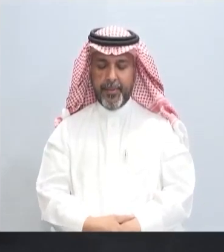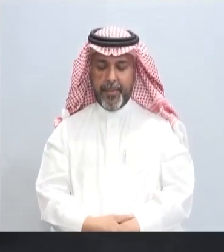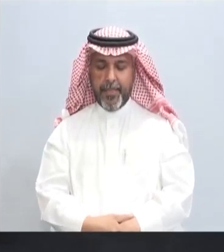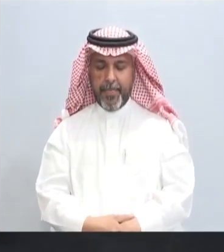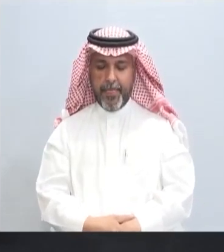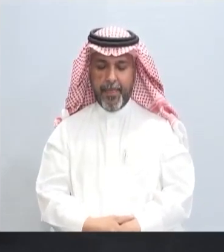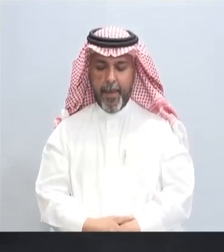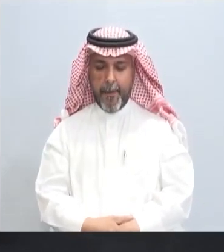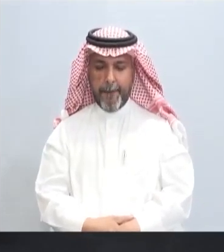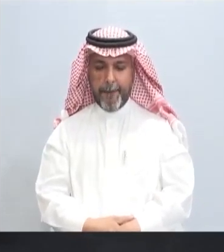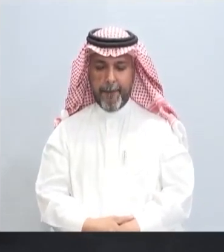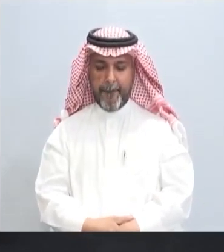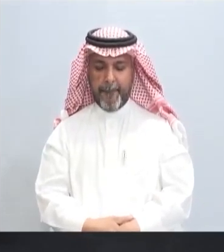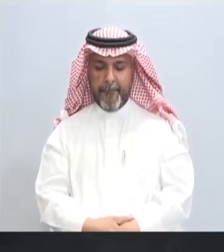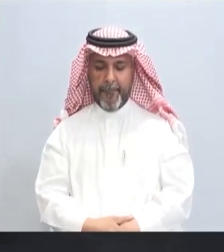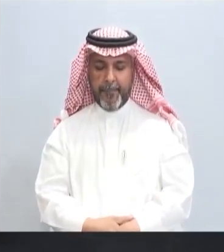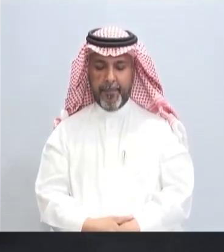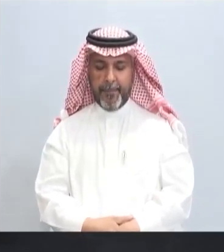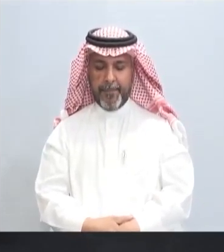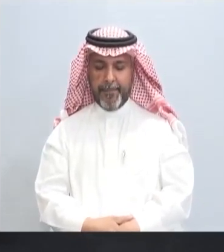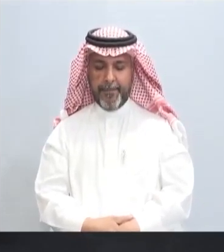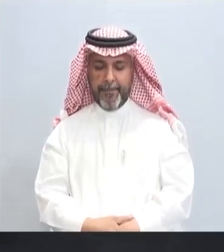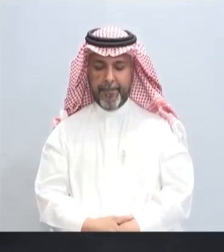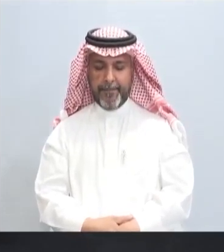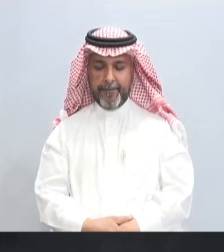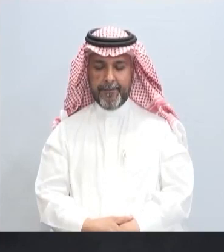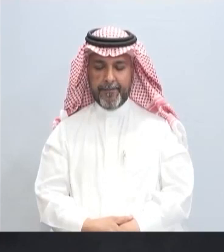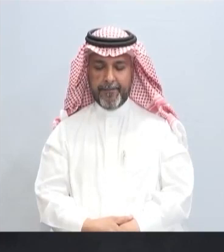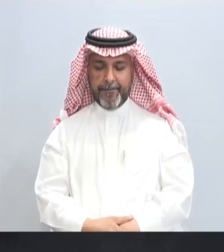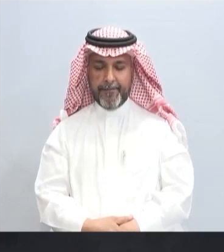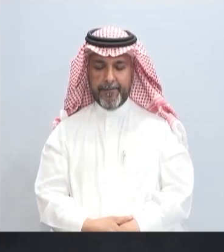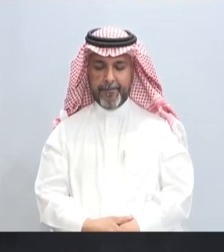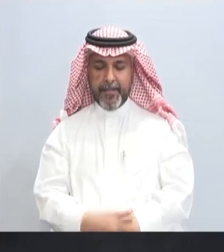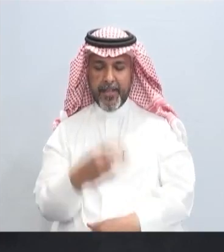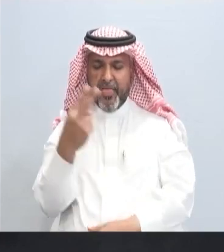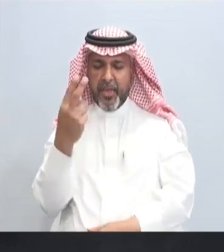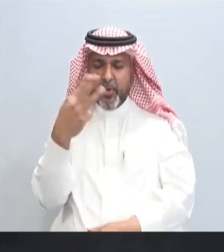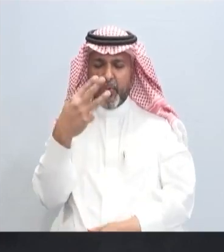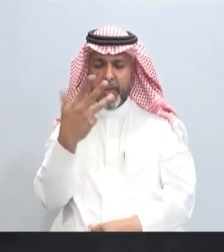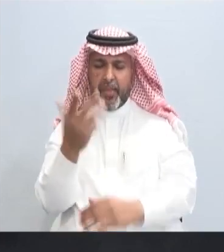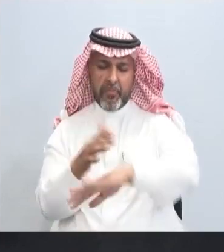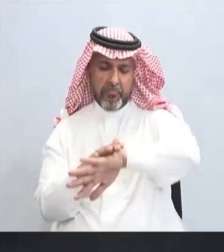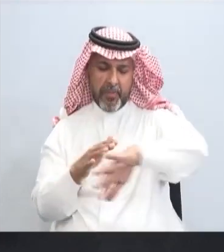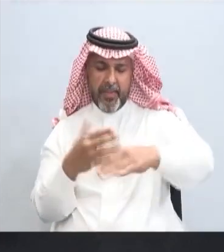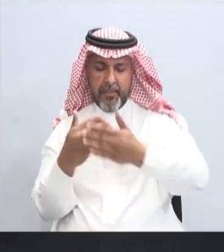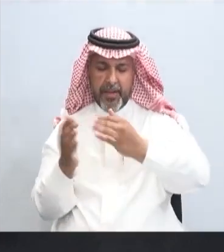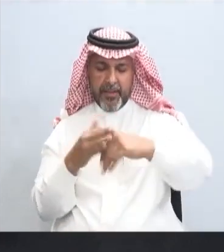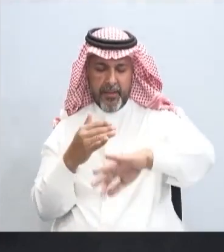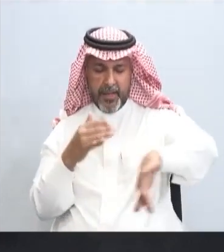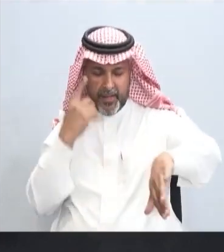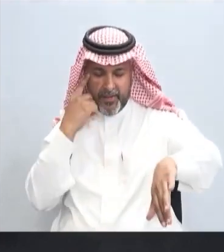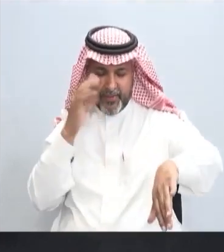تسعه اذا راح اركز على كم عنصر على اربعه عناصر ناصر طيب و 32 عنصر هذول خالفوا الشرط فبالتالي راح